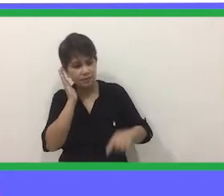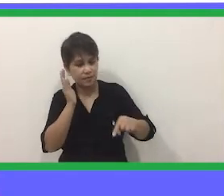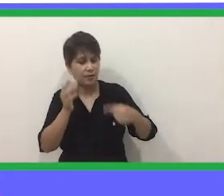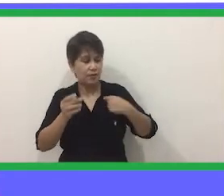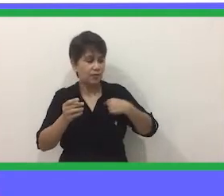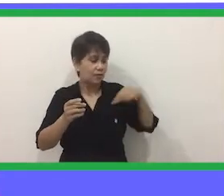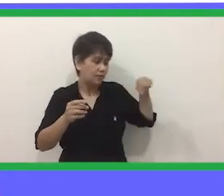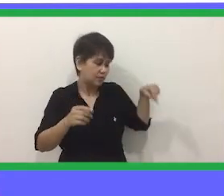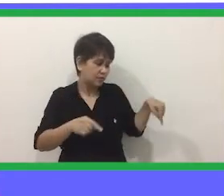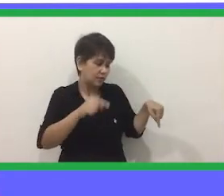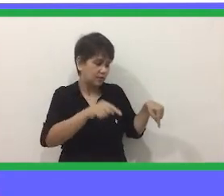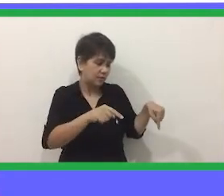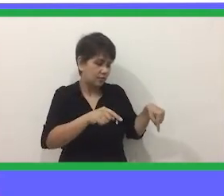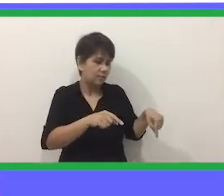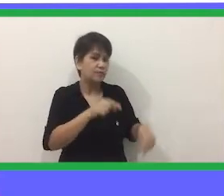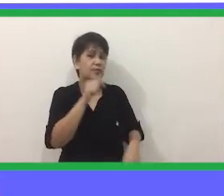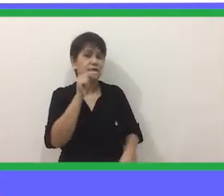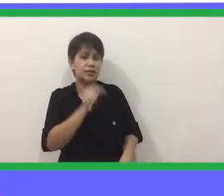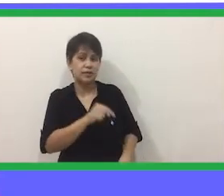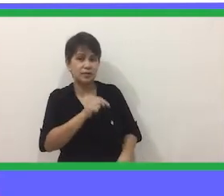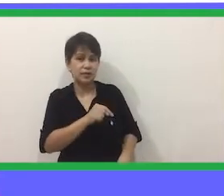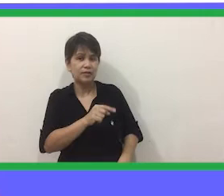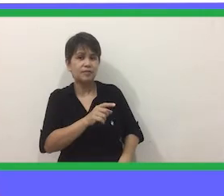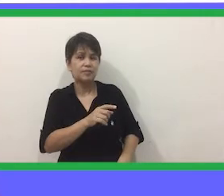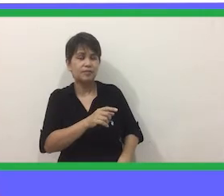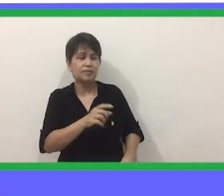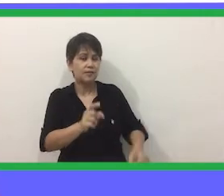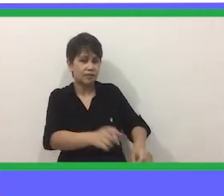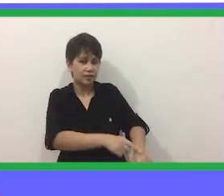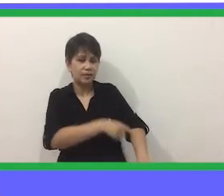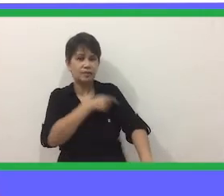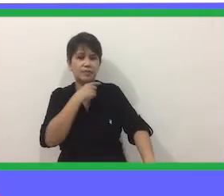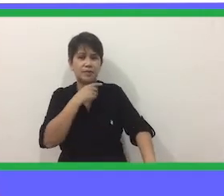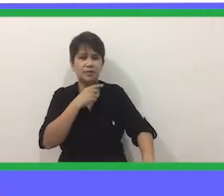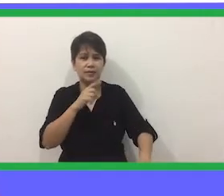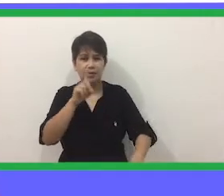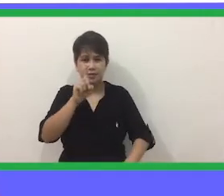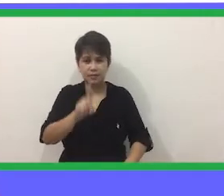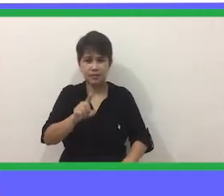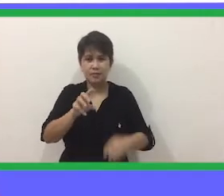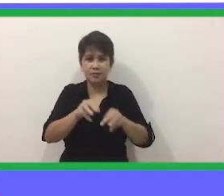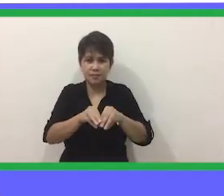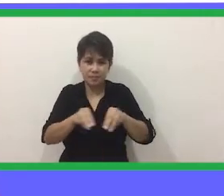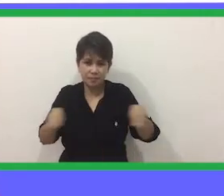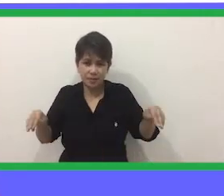Tatayo Ako Sa Dulo Ganyan Kahaba Ang Isang Metro